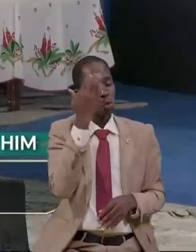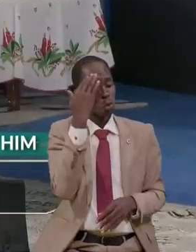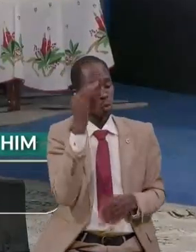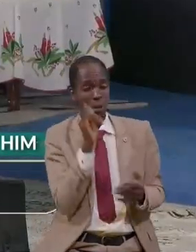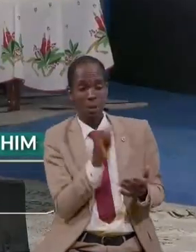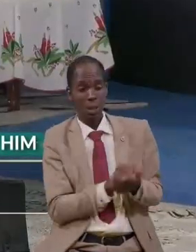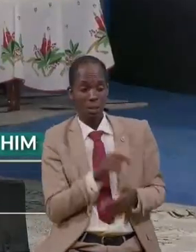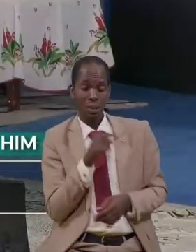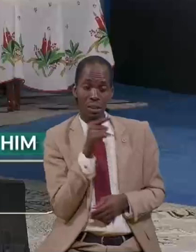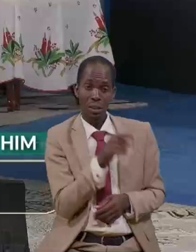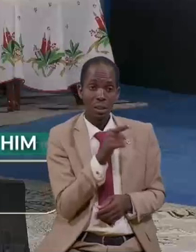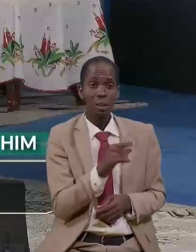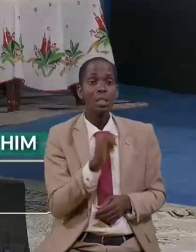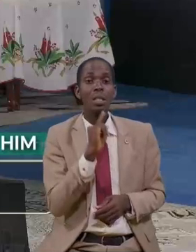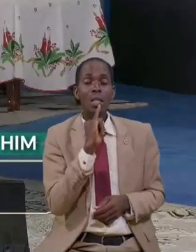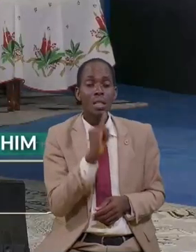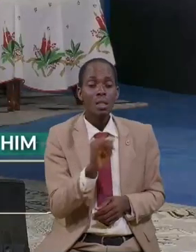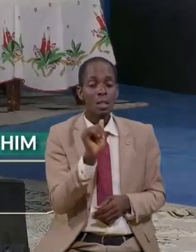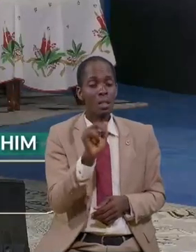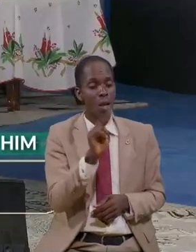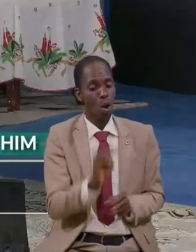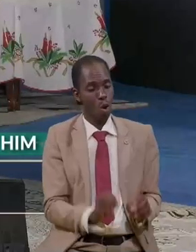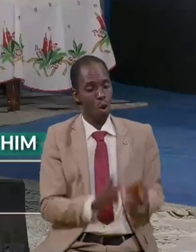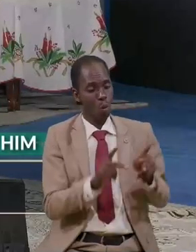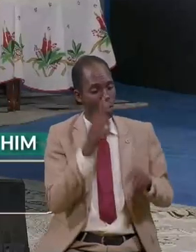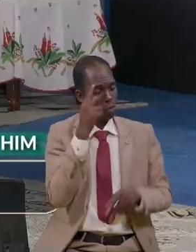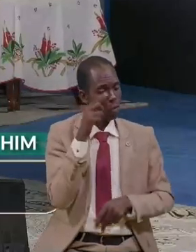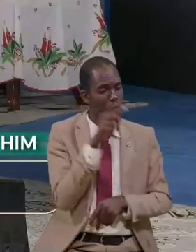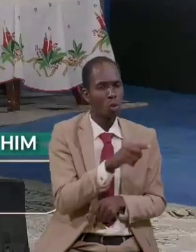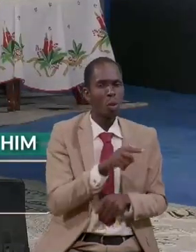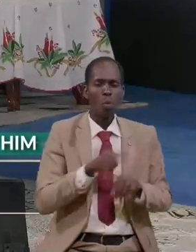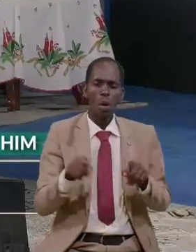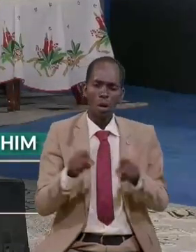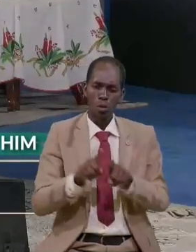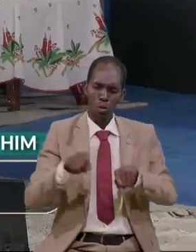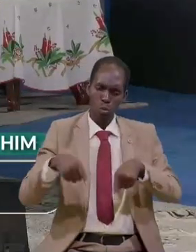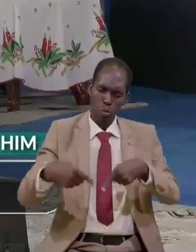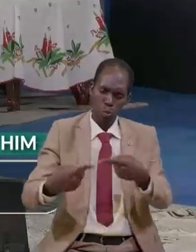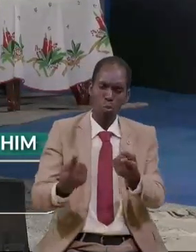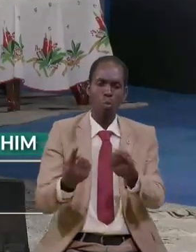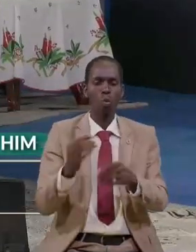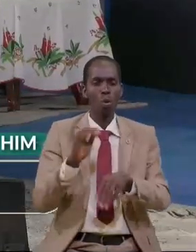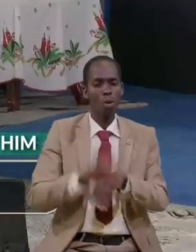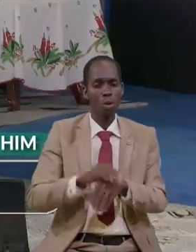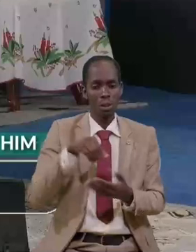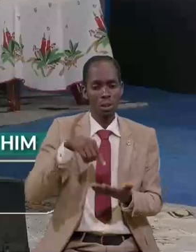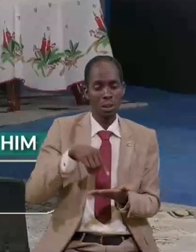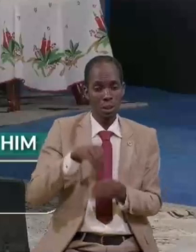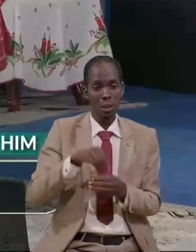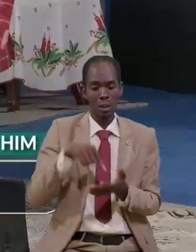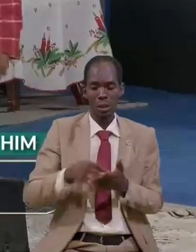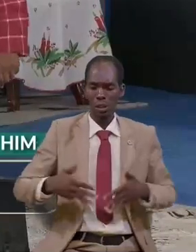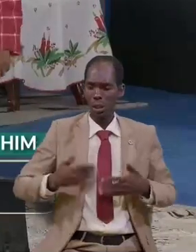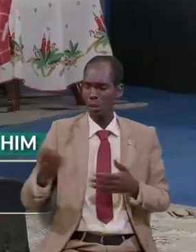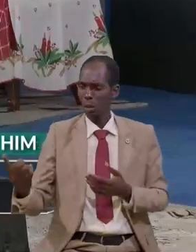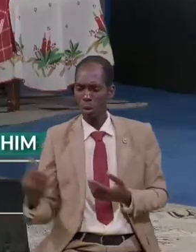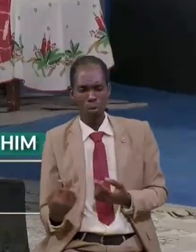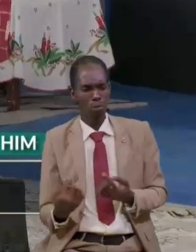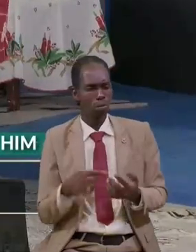pas que c'est une opportunité. Mais quand tu traverses la vie, ceci vient, cela